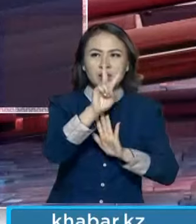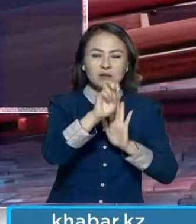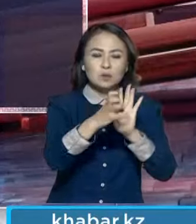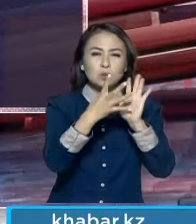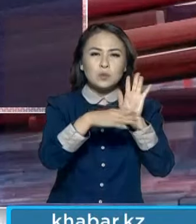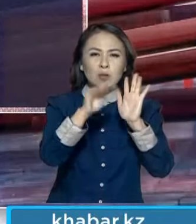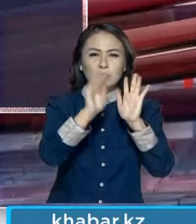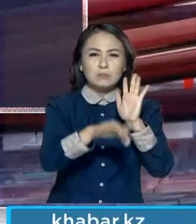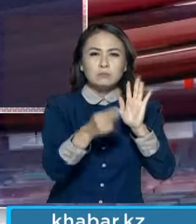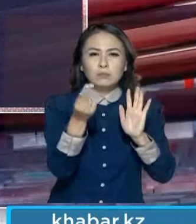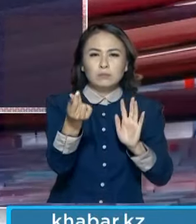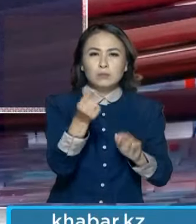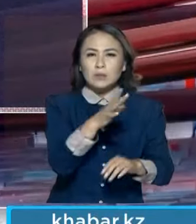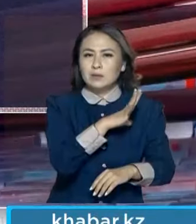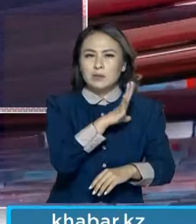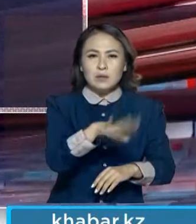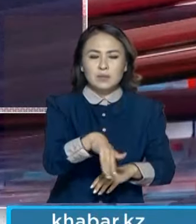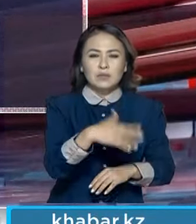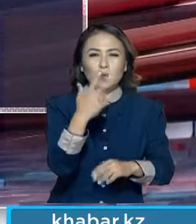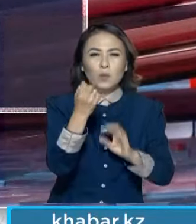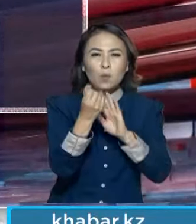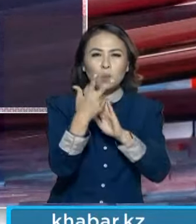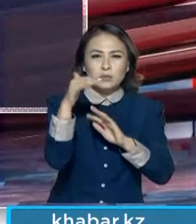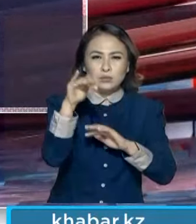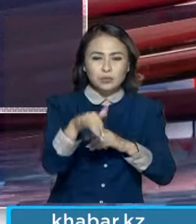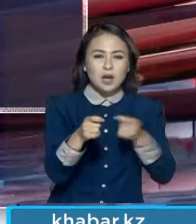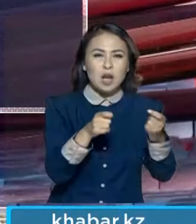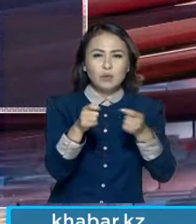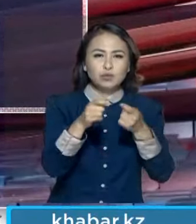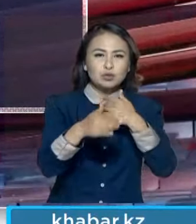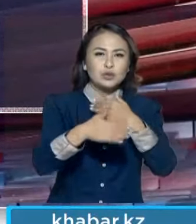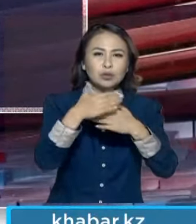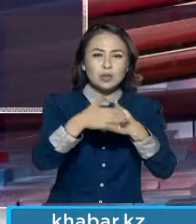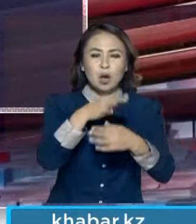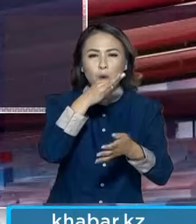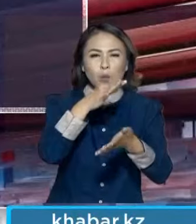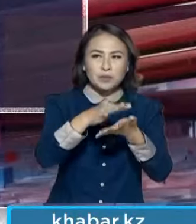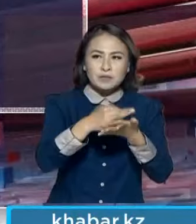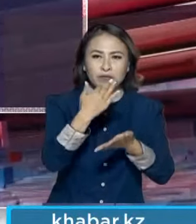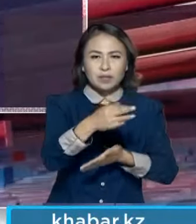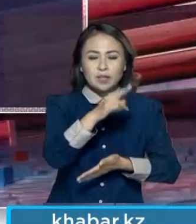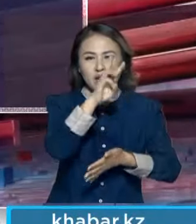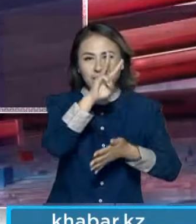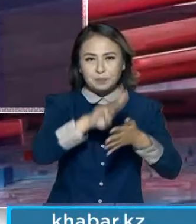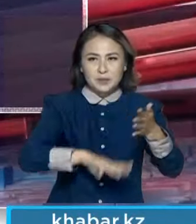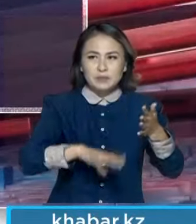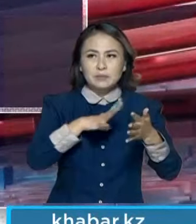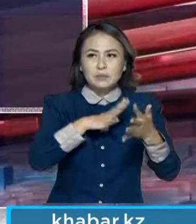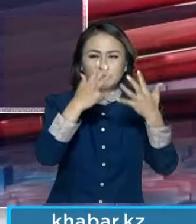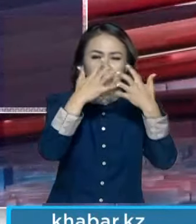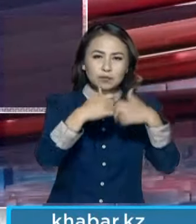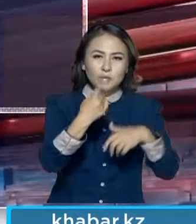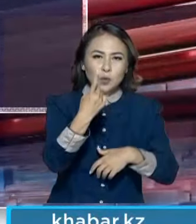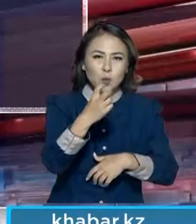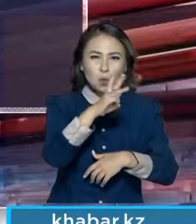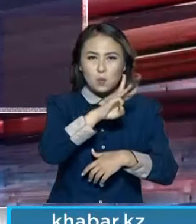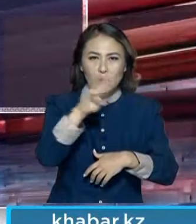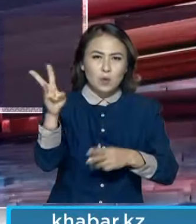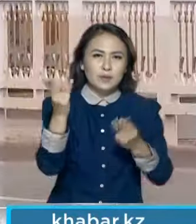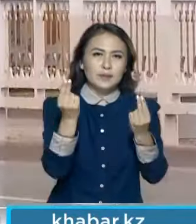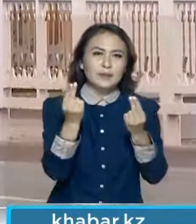мың адам жол ақысын төлемеген, 13 мың азамат әкімшілік жауапкершілікке тартылыпты. Оларға салынған айыппұл көлемі 100 миллион